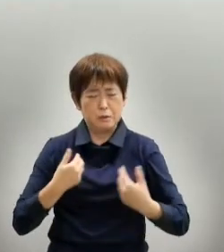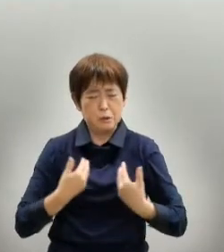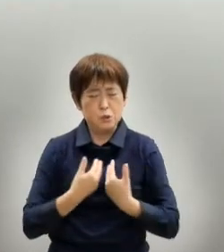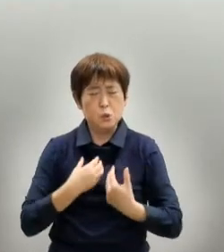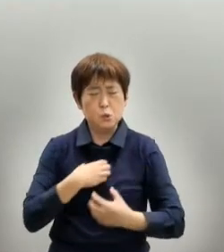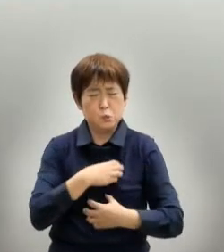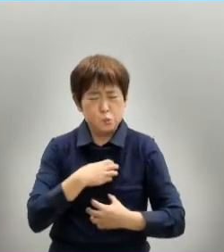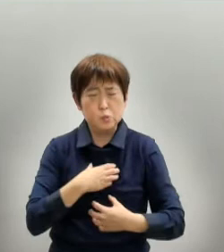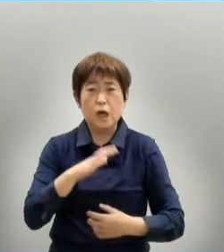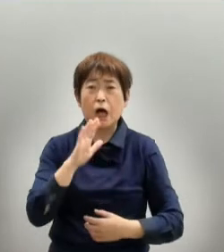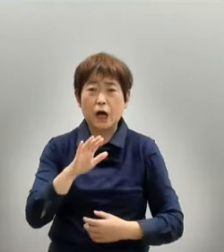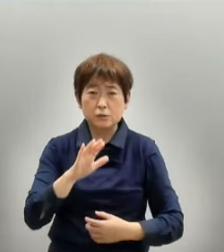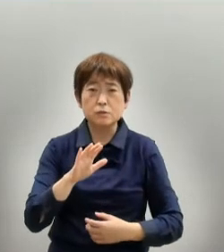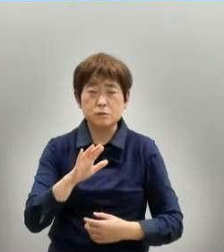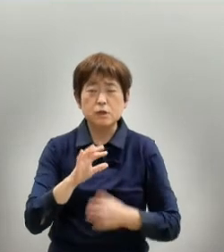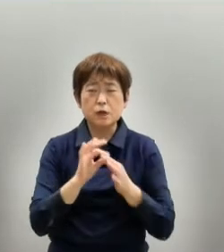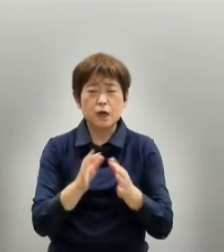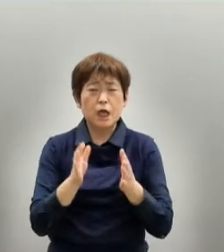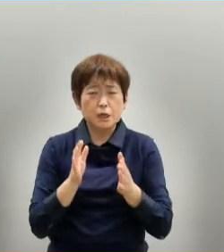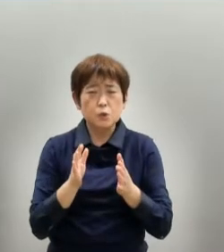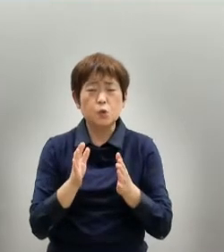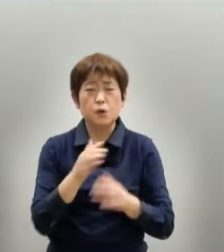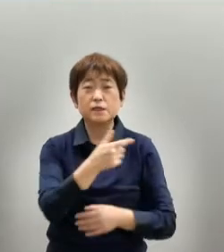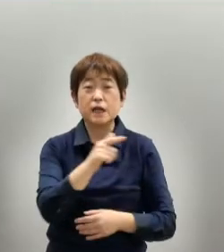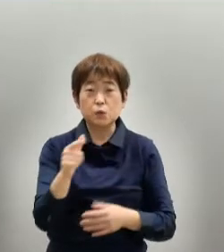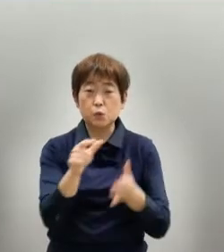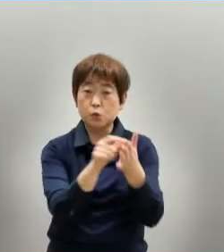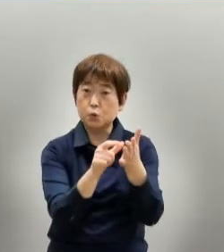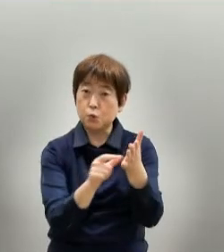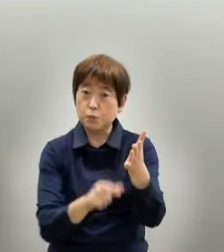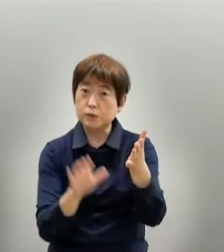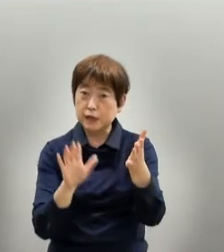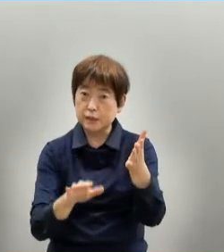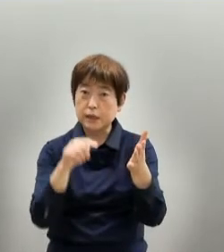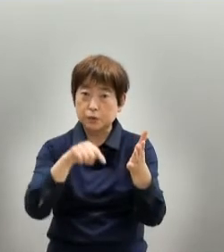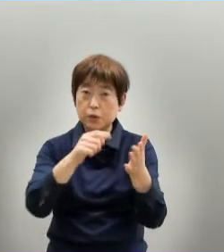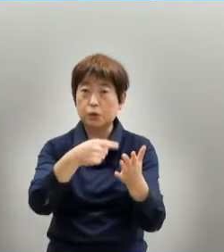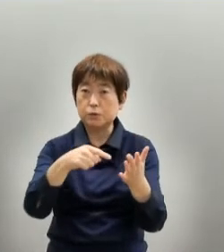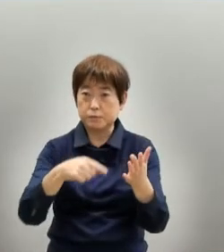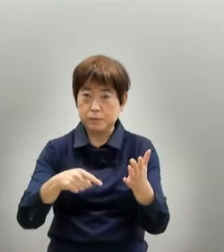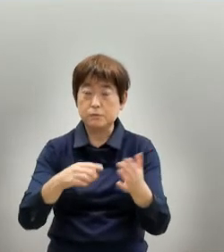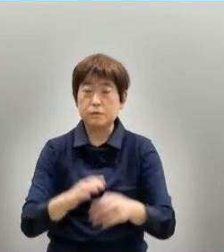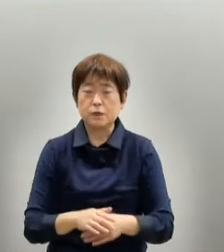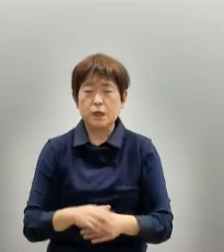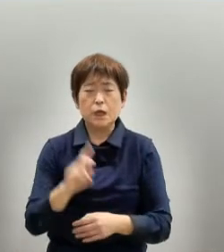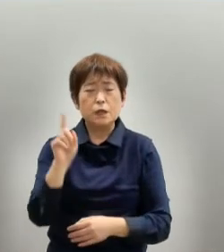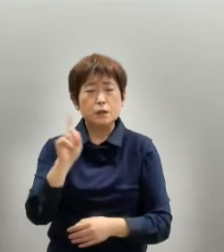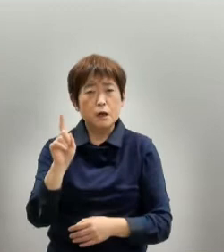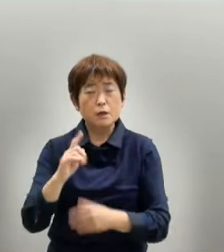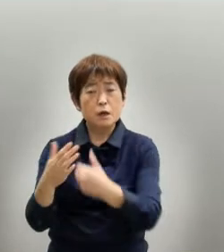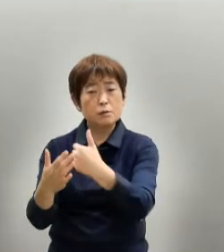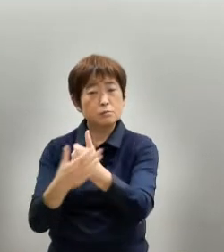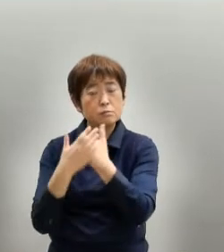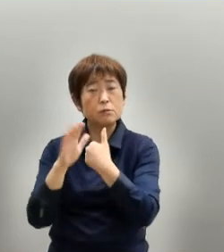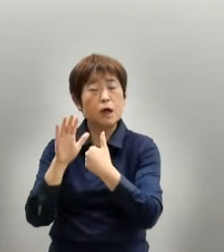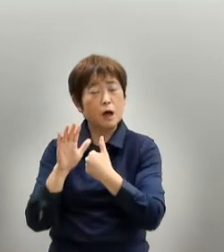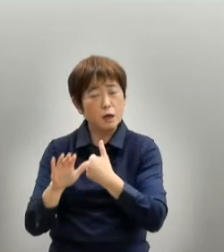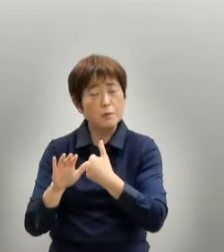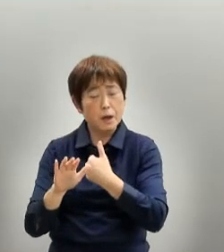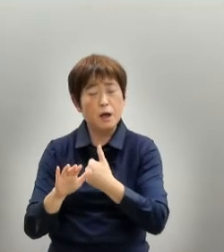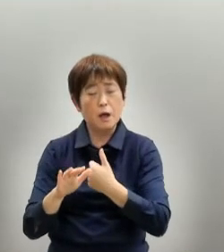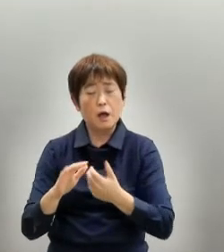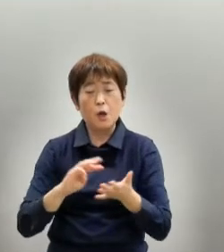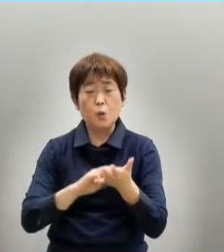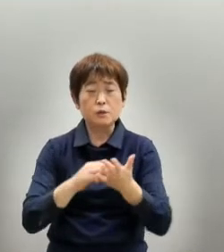はしょうがないと思うんですが、何らかこう行政のその支援がですねあれば受けられるよという方がおられればですね、そ